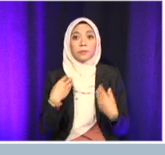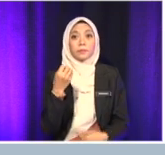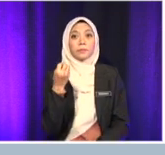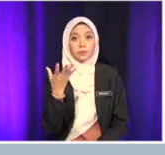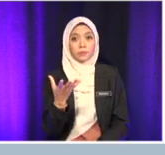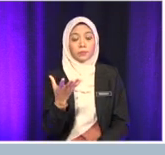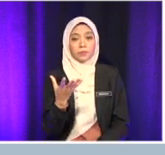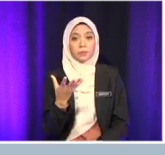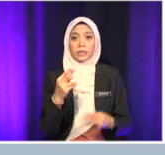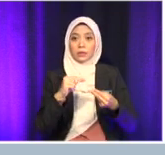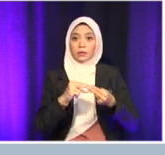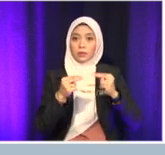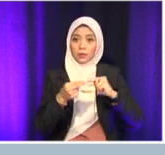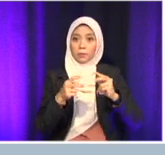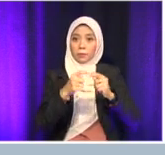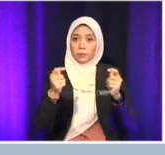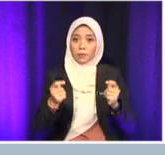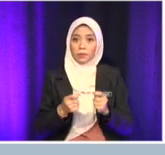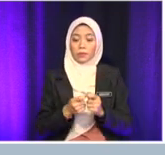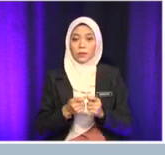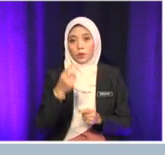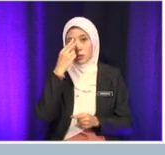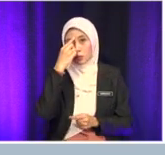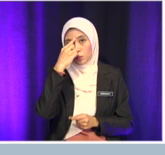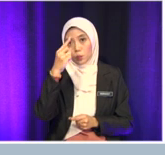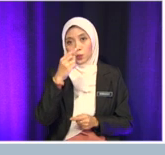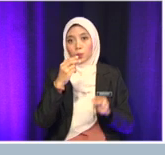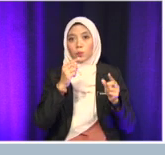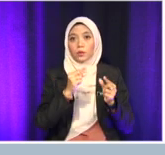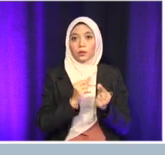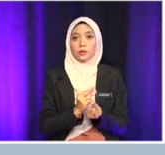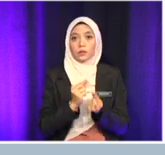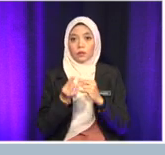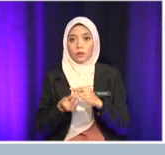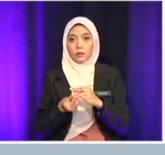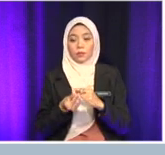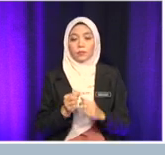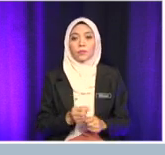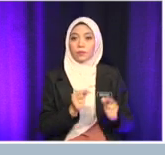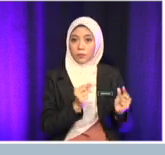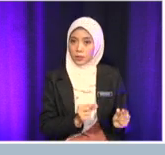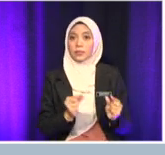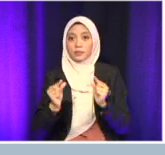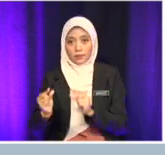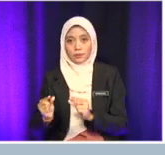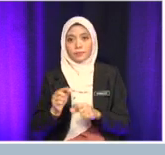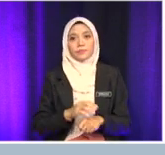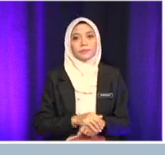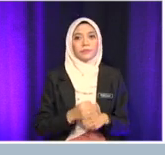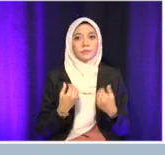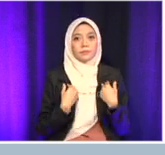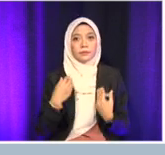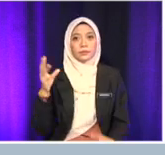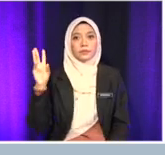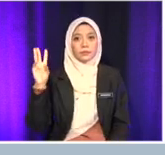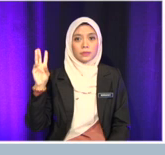pergi ke jam 9 nanti pun gerakan kita mesti enam juga satu dua tiga empat lima enam